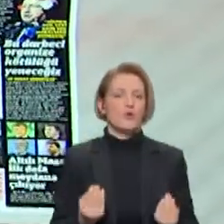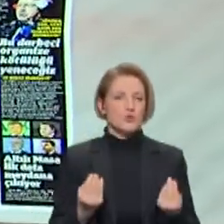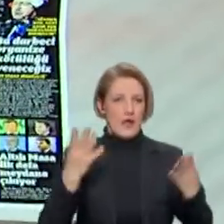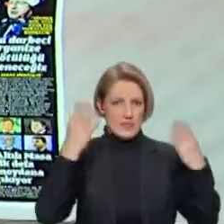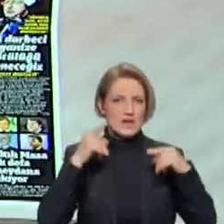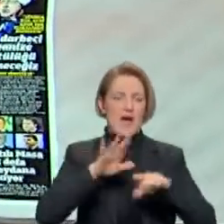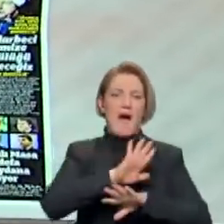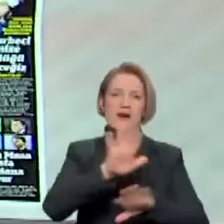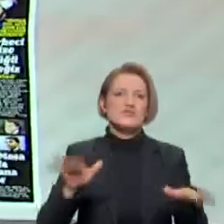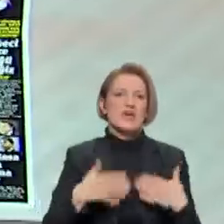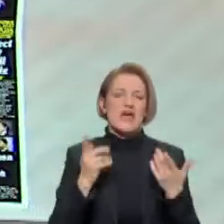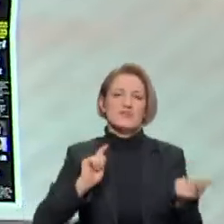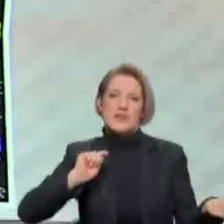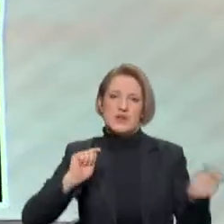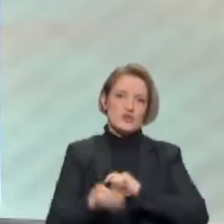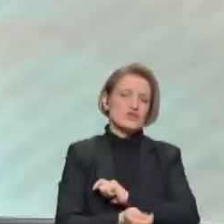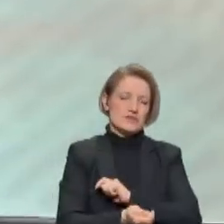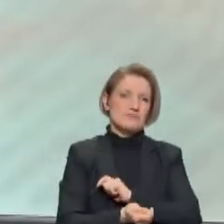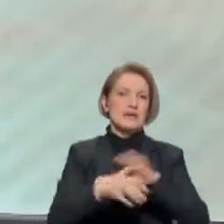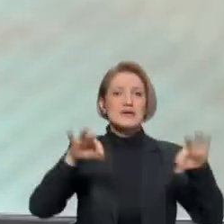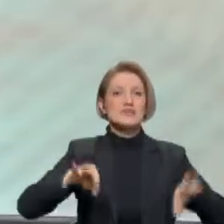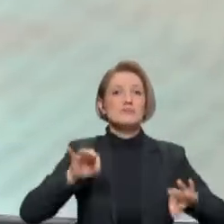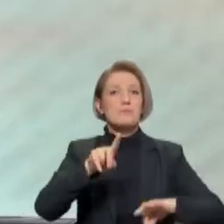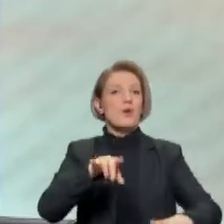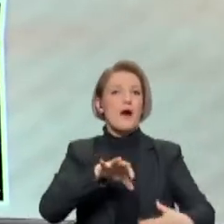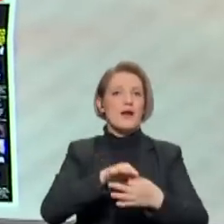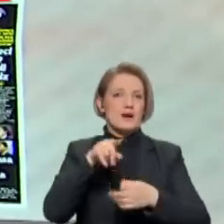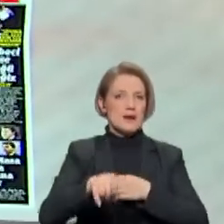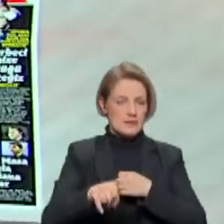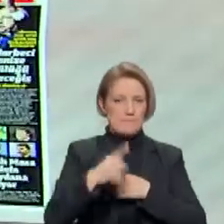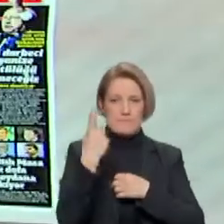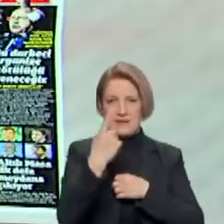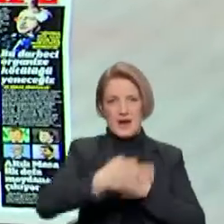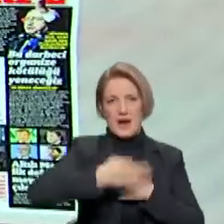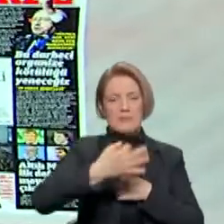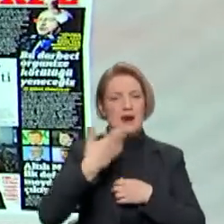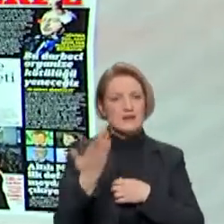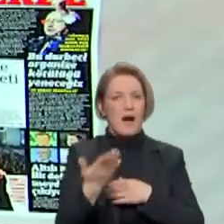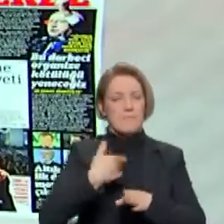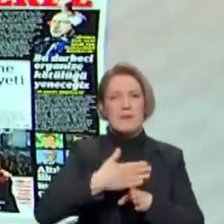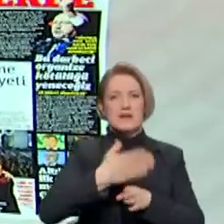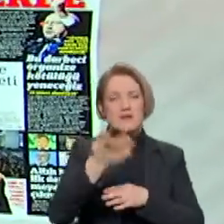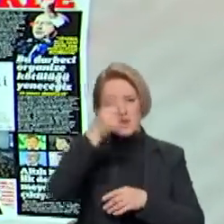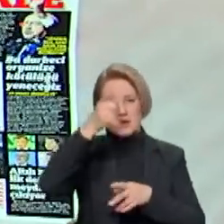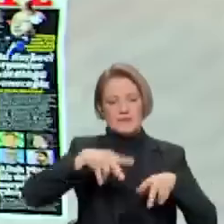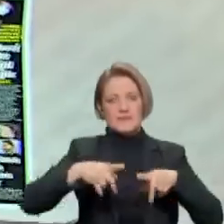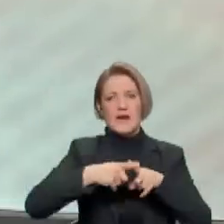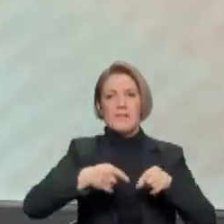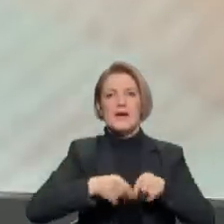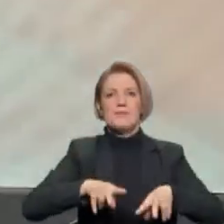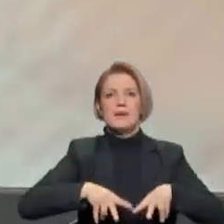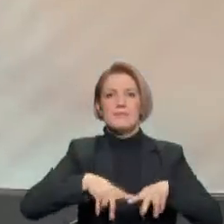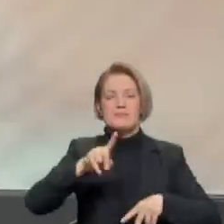anlayışı, her şey değişir. Şimdi bununla ilgili bir haber daha paylaşacağız. Türkiye Büyük Millet Meclisi'nde